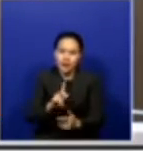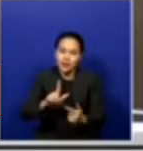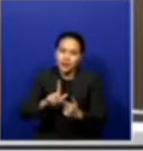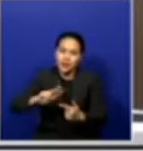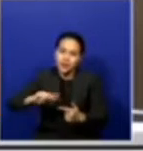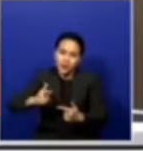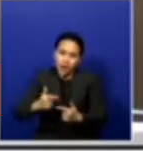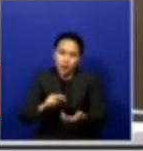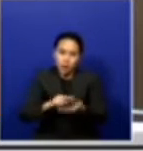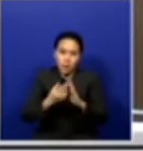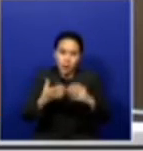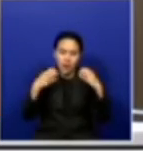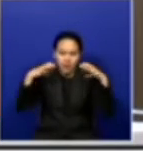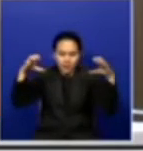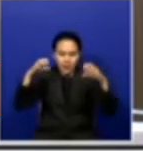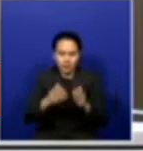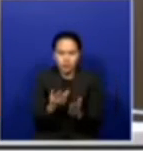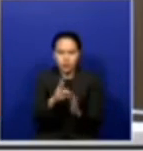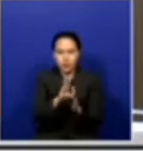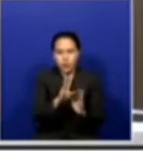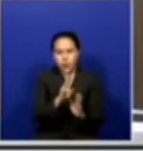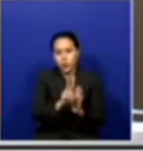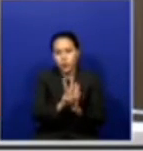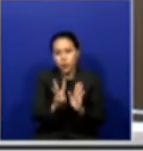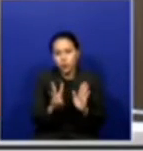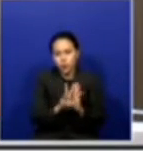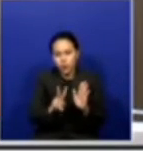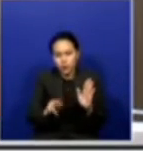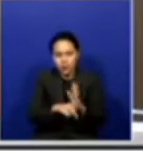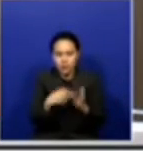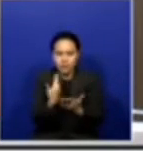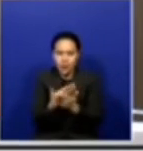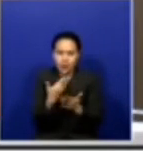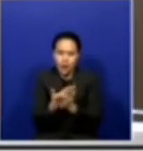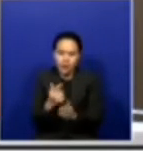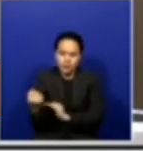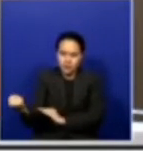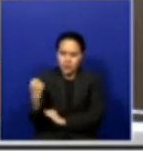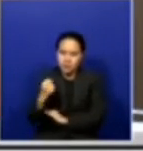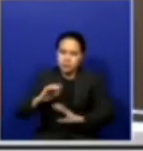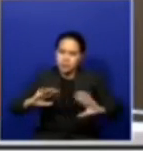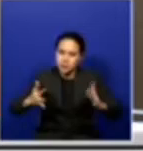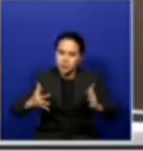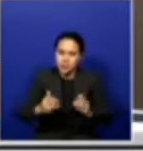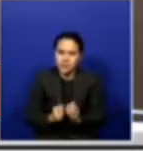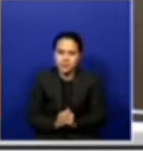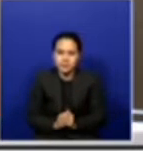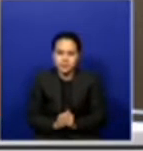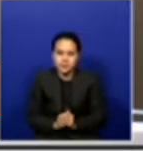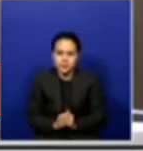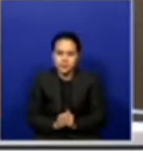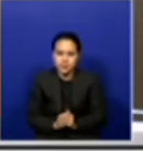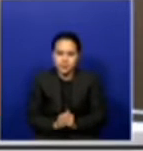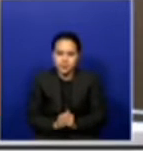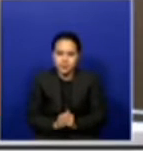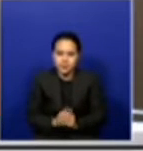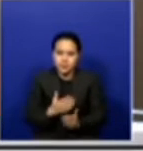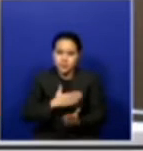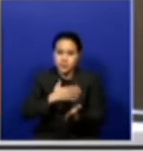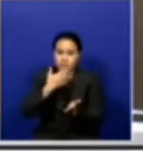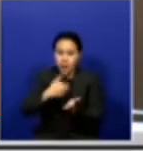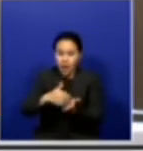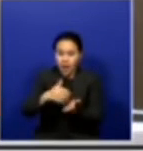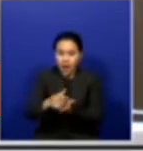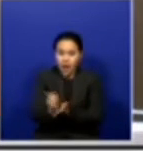ฐไม่รักษาวินัยการเงินการคลังของรัฐโดยเคร่งครัดนะฮะผมเรียนท่านประธานว่าส่งผลให้ร่างพระราชบั